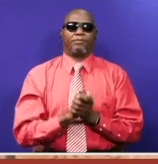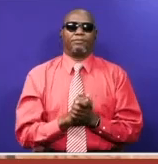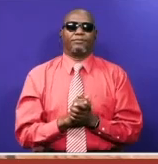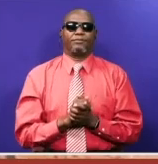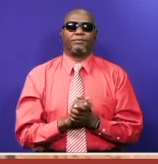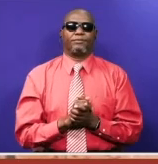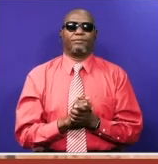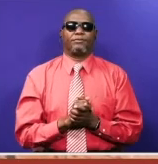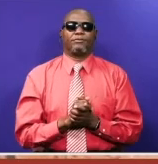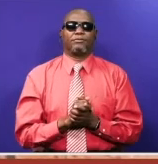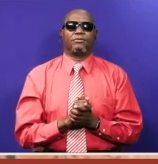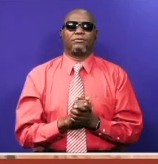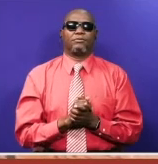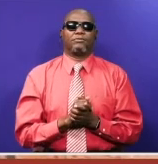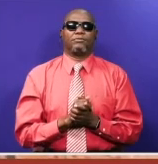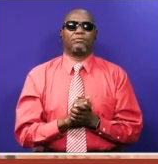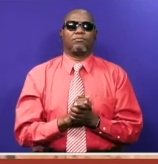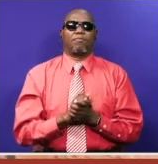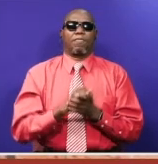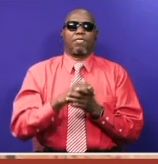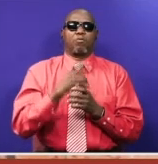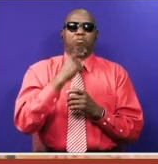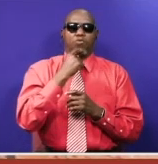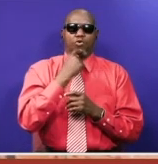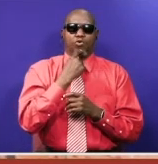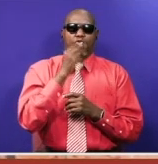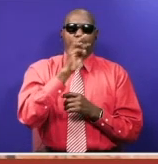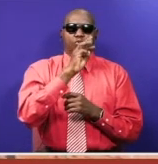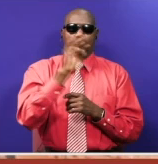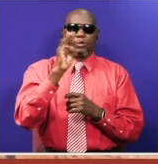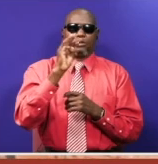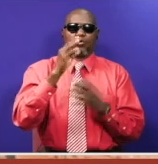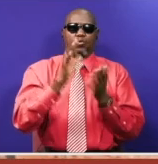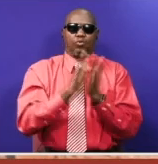Ni hali ya afueni sasa kwenye mipaka ya kaunti ya Pokot Magharibi na kaunti jirani